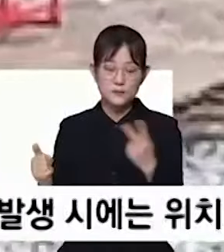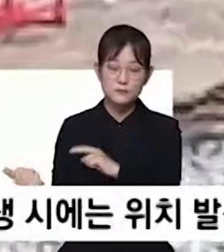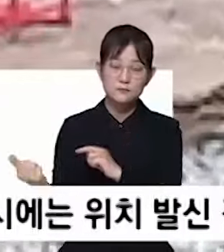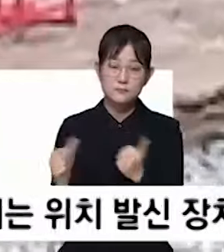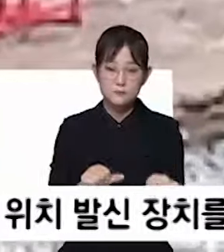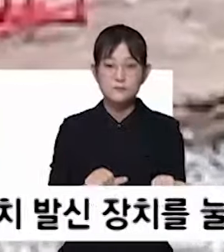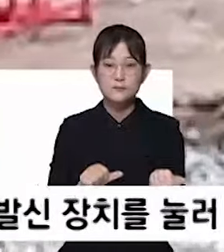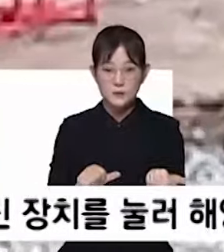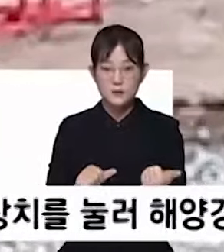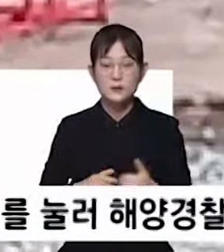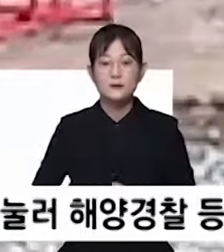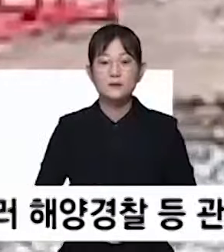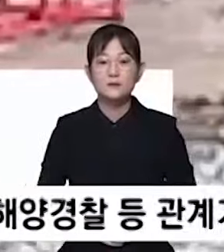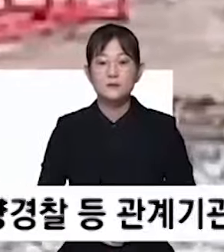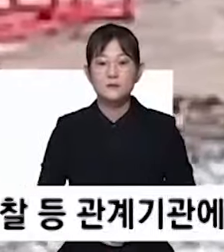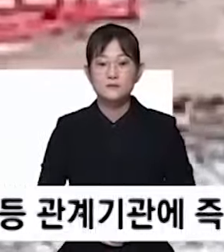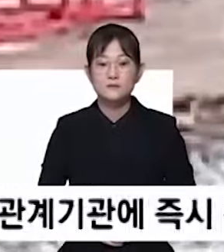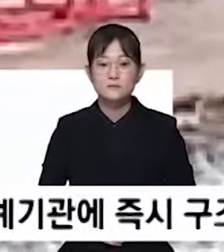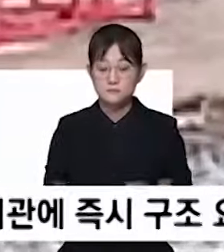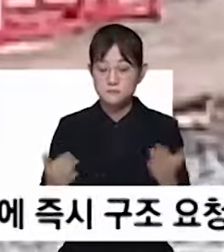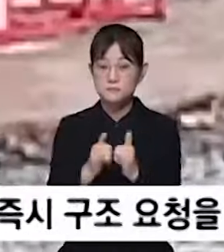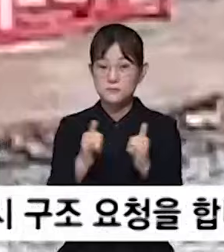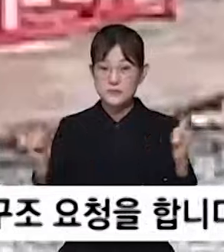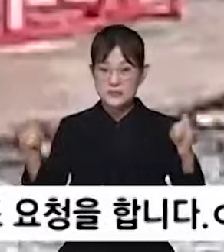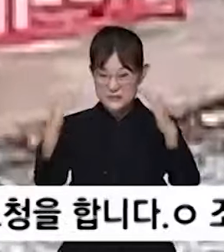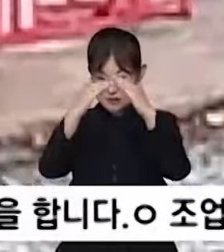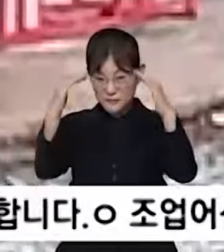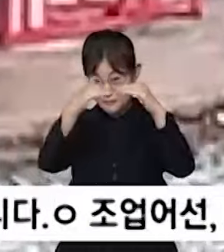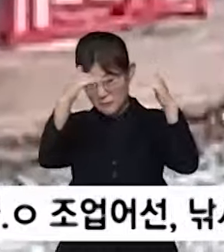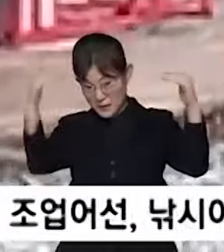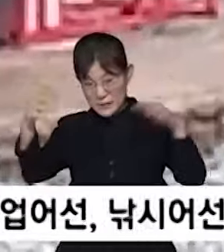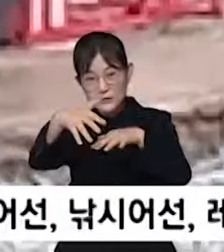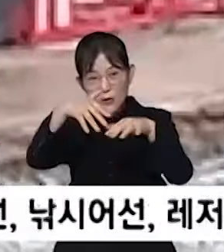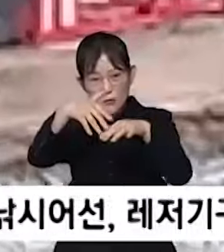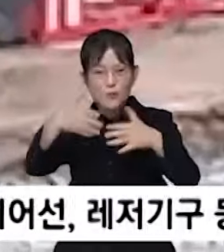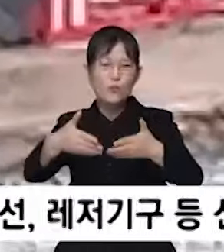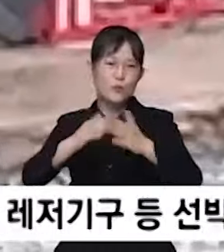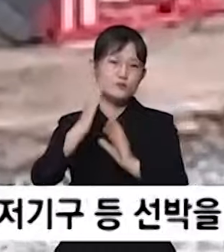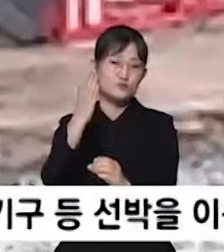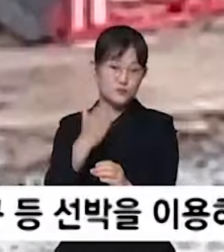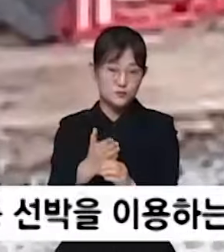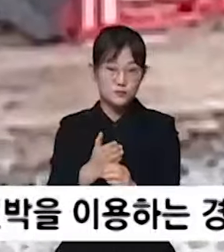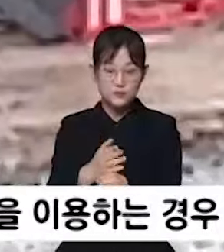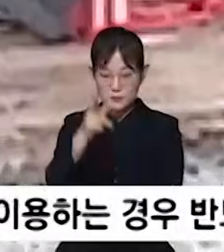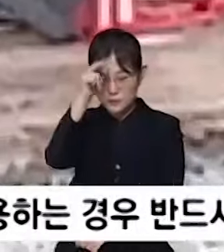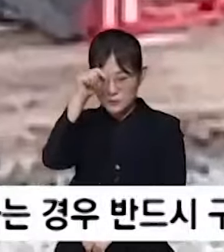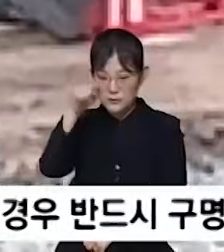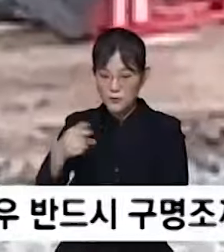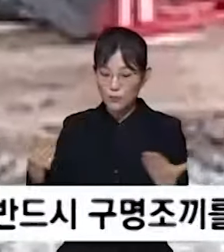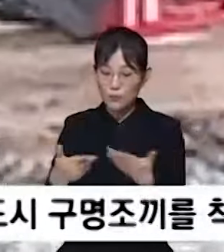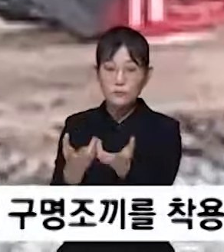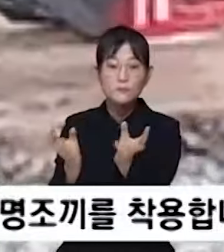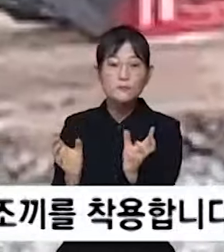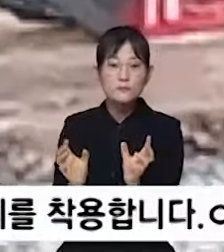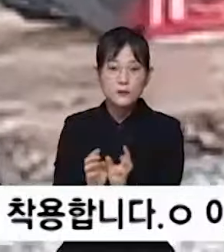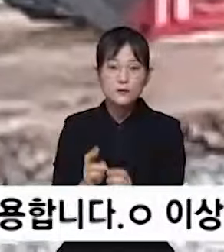끝내 숨졌습니다. 작업자들은 천장 차광막을 설치하던 것으로 알려졌고 경찰과